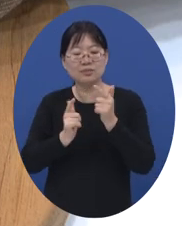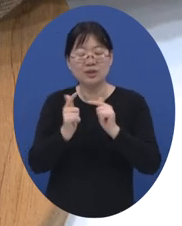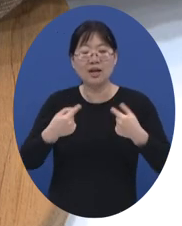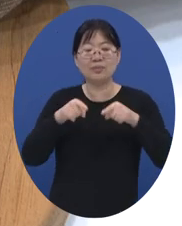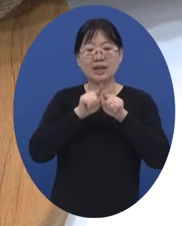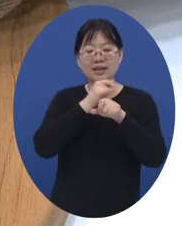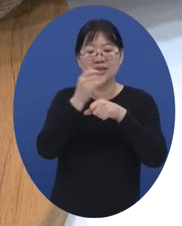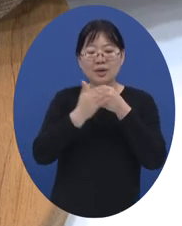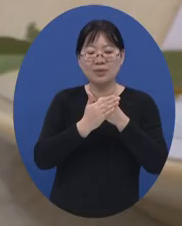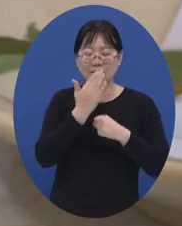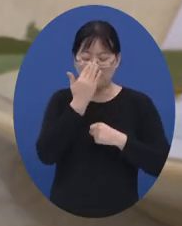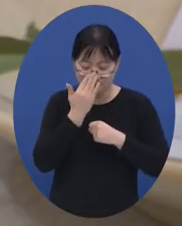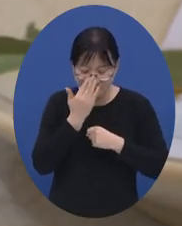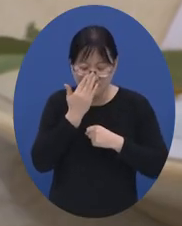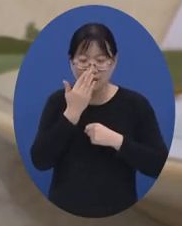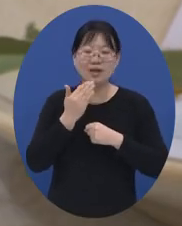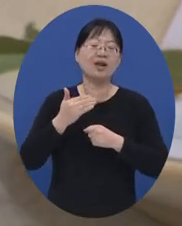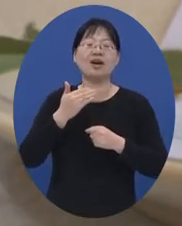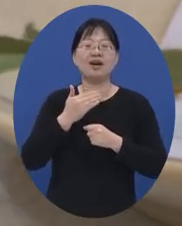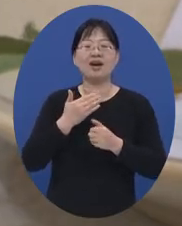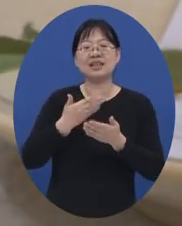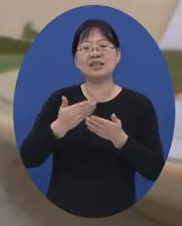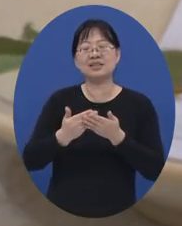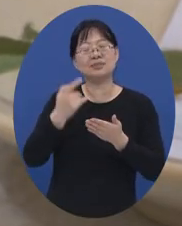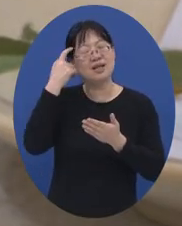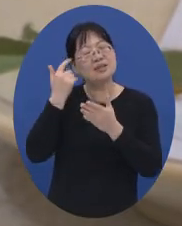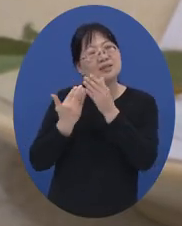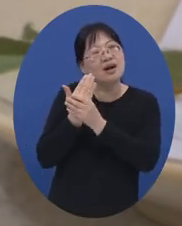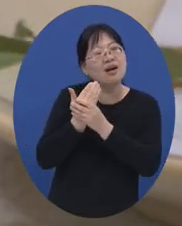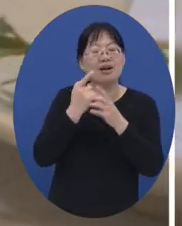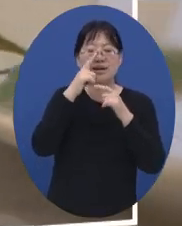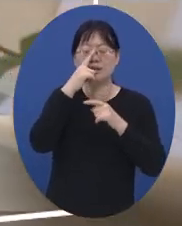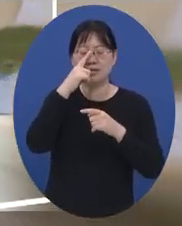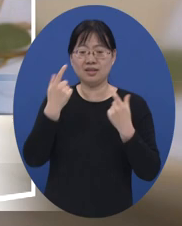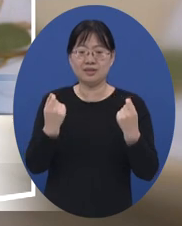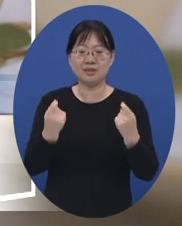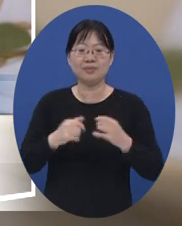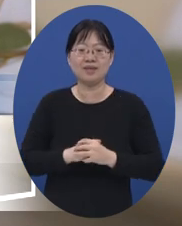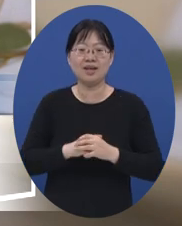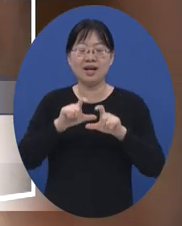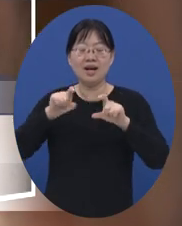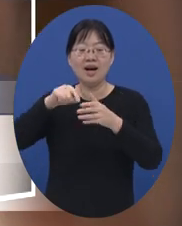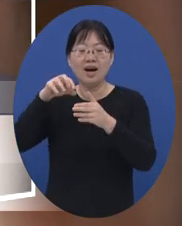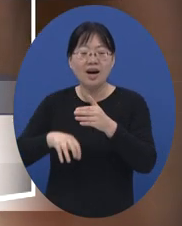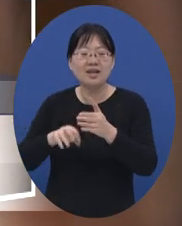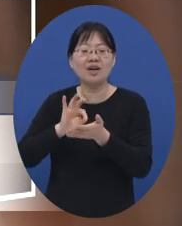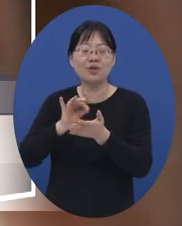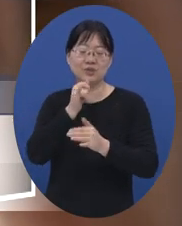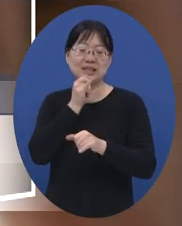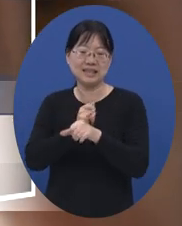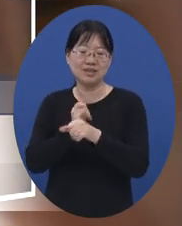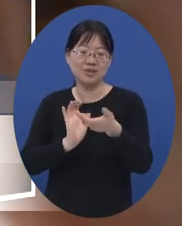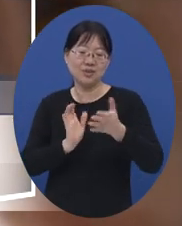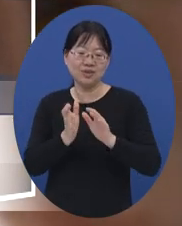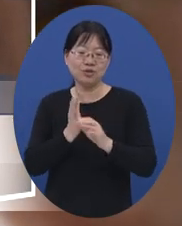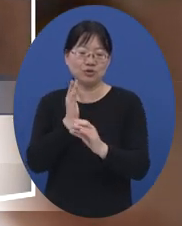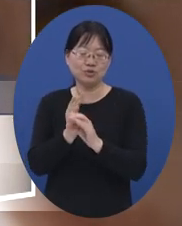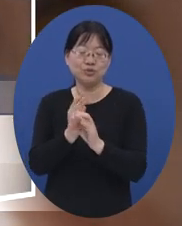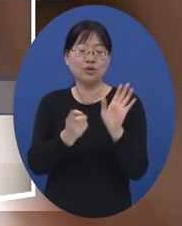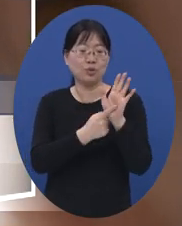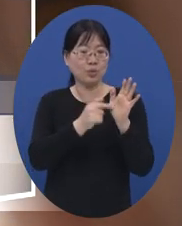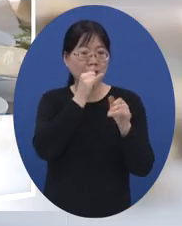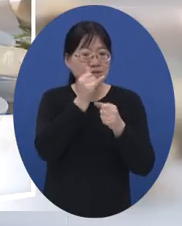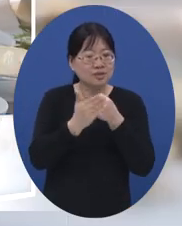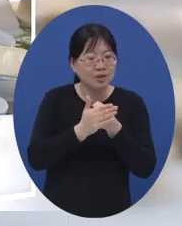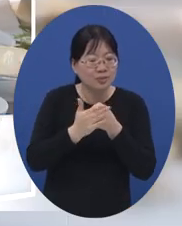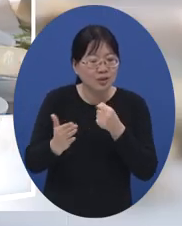어울려 수수하고도 소박한 한 폭의 수채화를 떠올리게 합니다. 그 일상에서 사용할 수 있는 도자기들 이런 위주로 전시들이 돼 있는 것